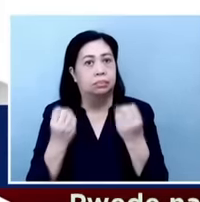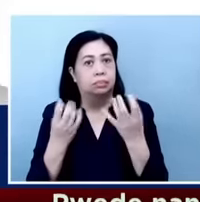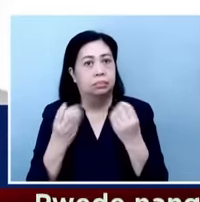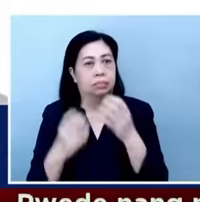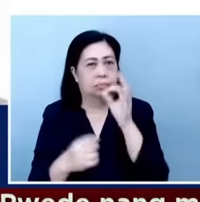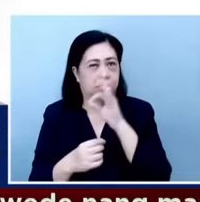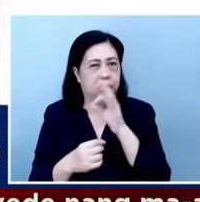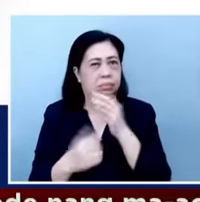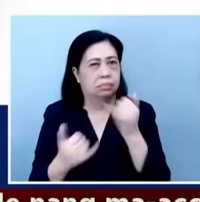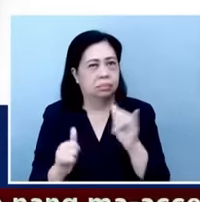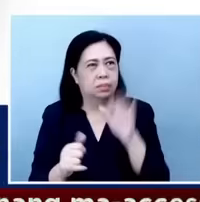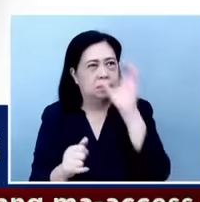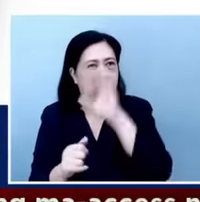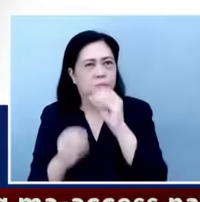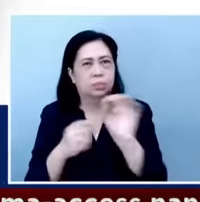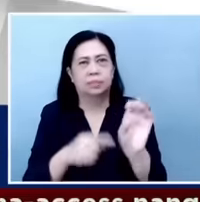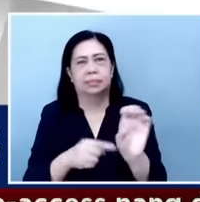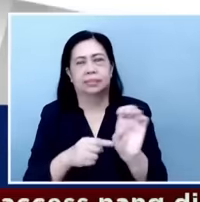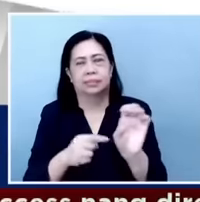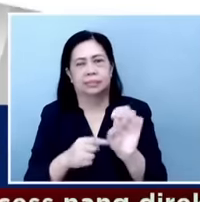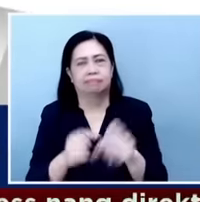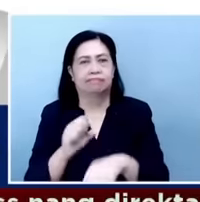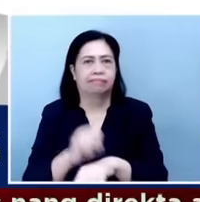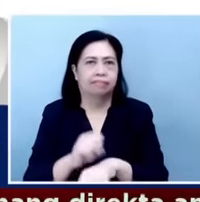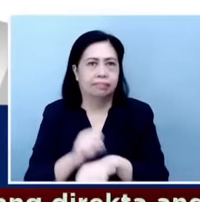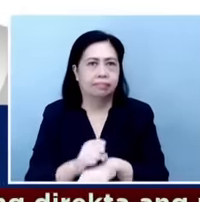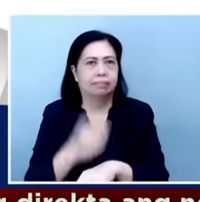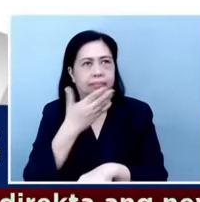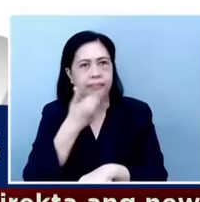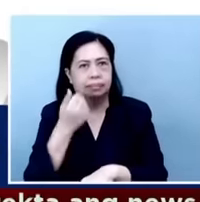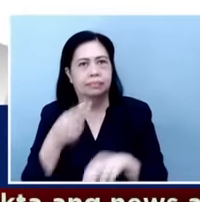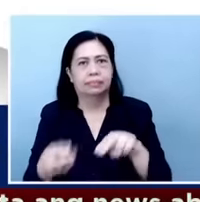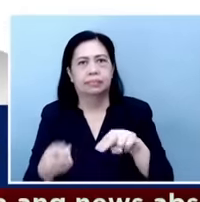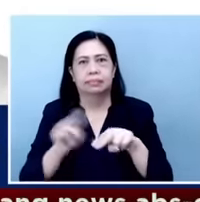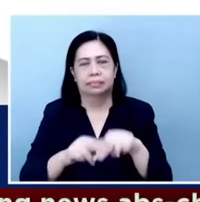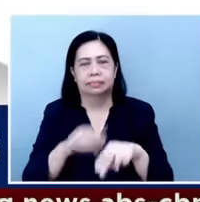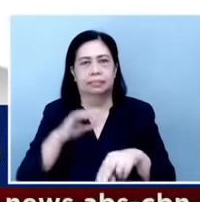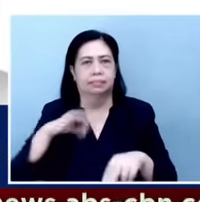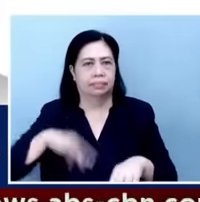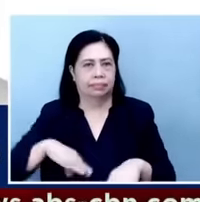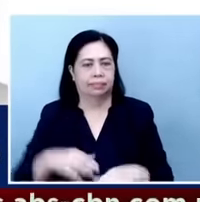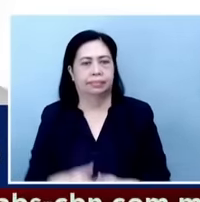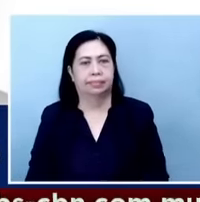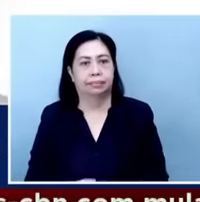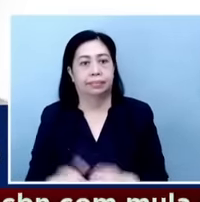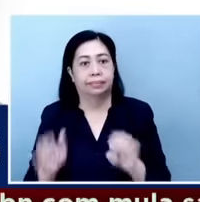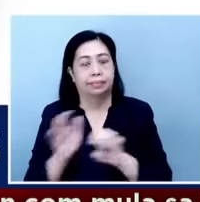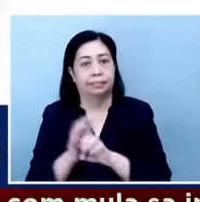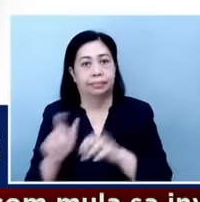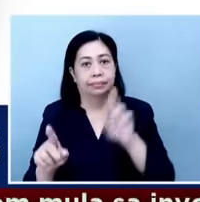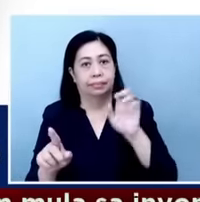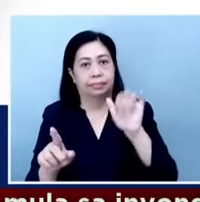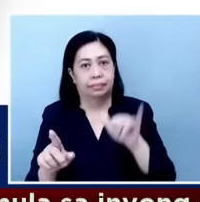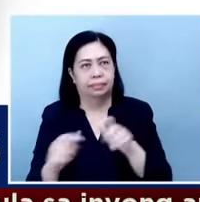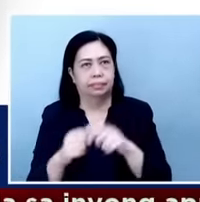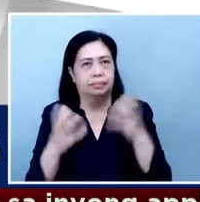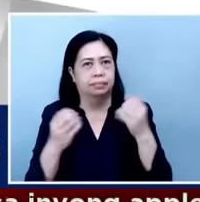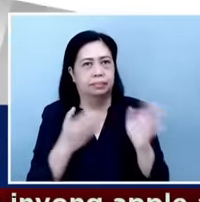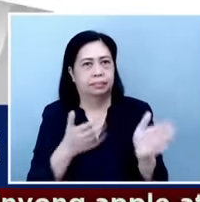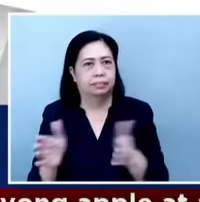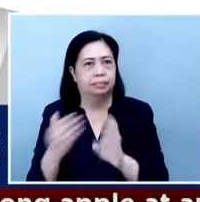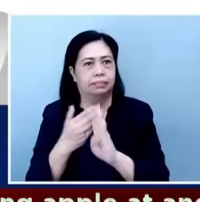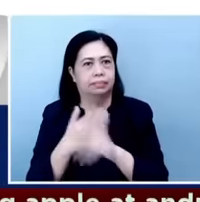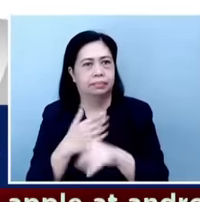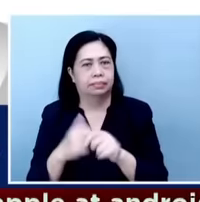mga Pilipino ang naghahanap ng mas magandang trabaho o dagdag na pagkakakitaan. kagaya ni Mang Ray, na balak ulit bumalik sa